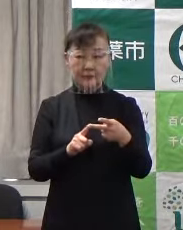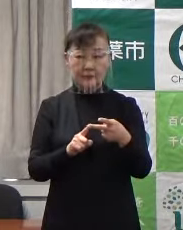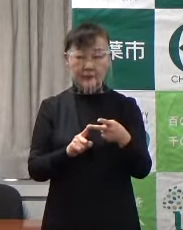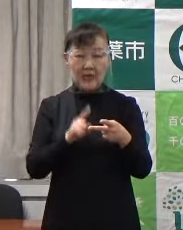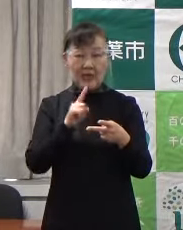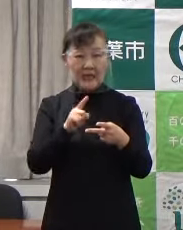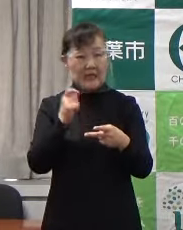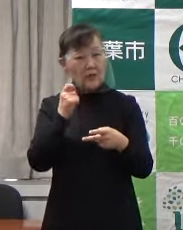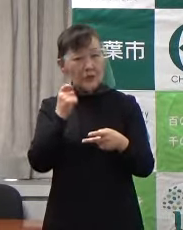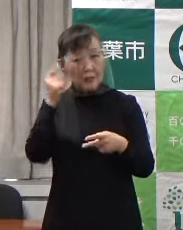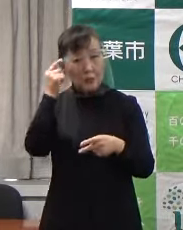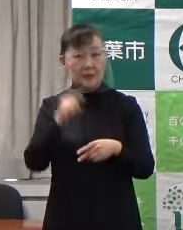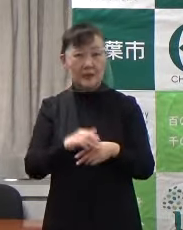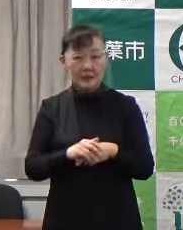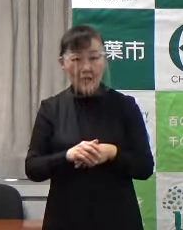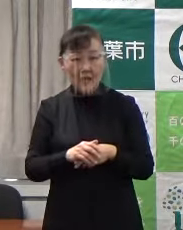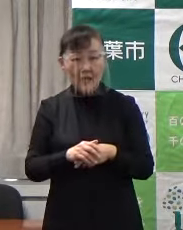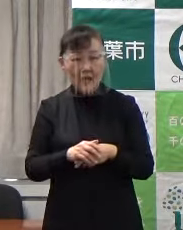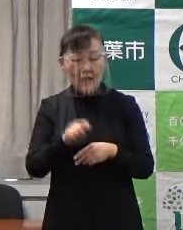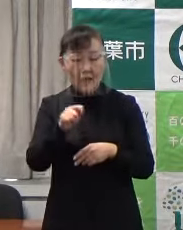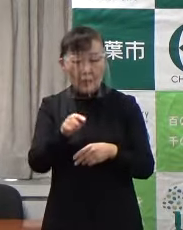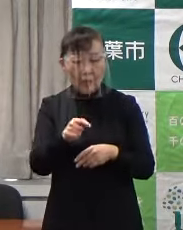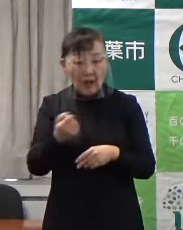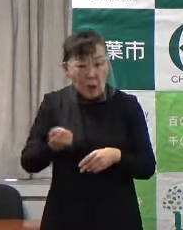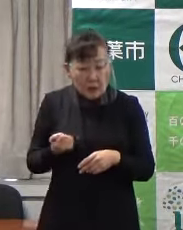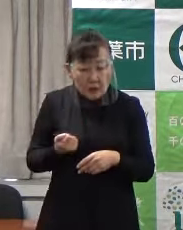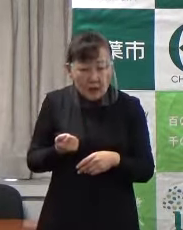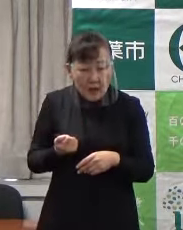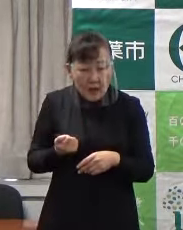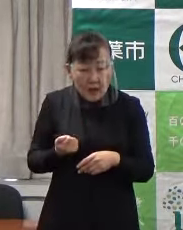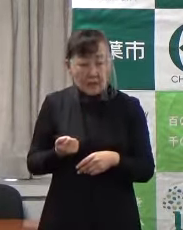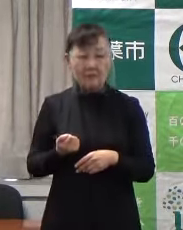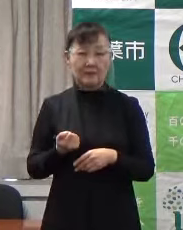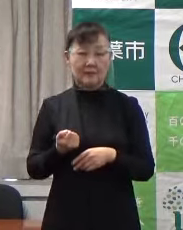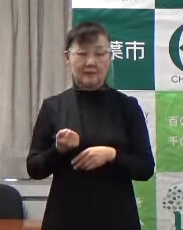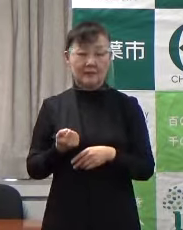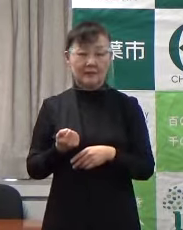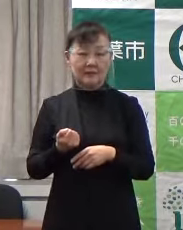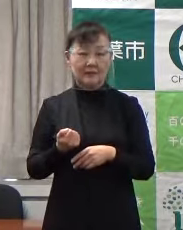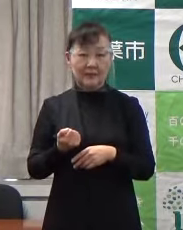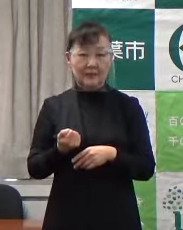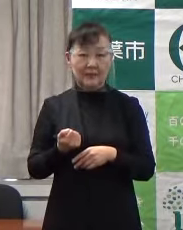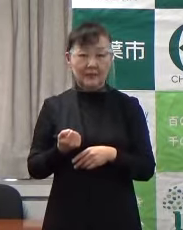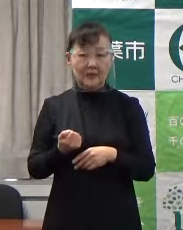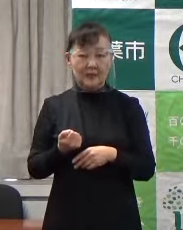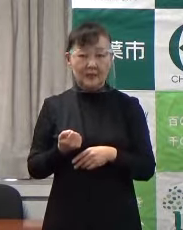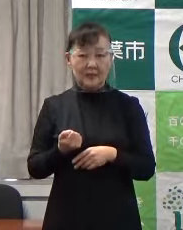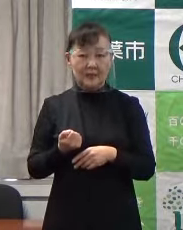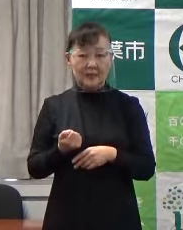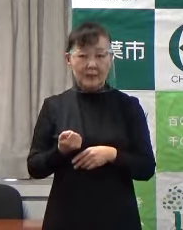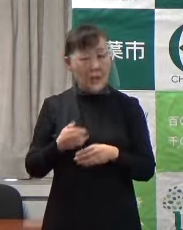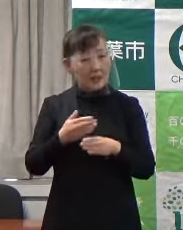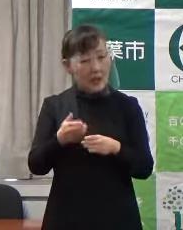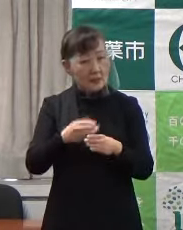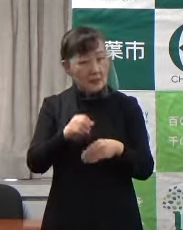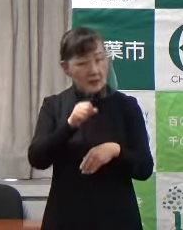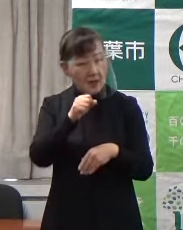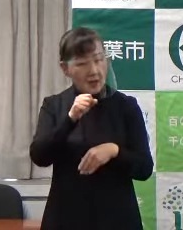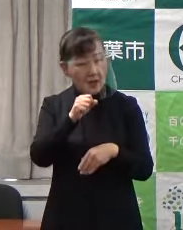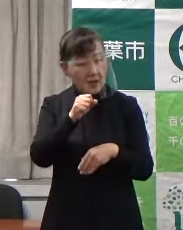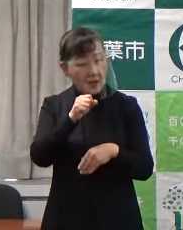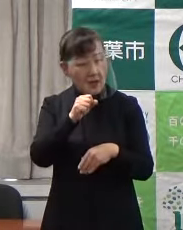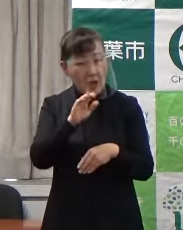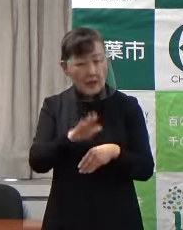言いづらいと思うんですけど、なんかこれ面白いなと思ったら、整備ですとかサービスがあったら教えて